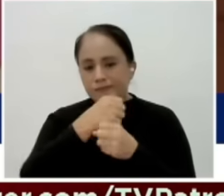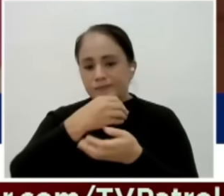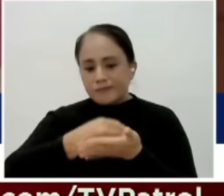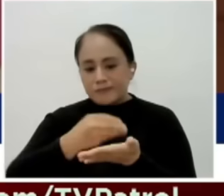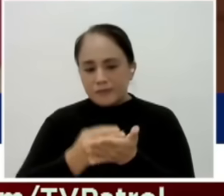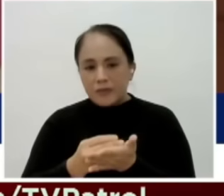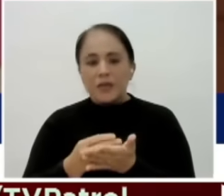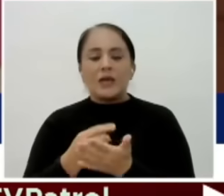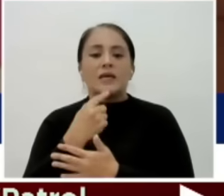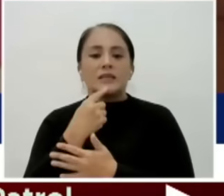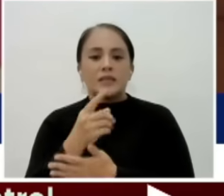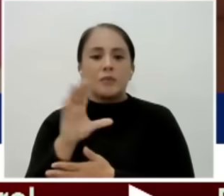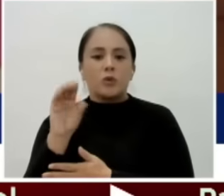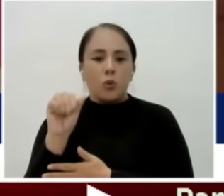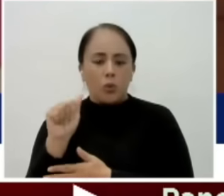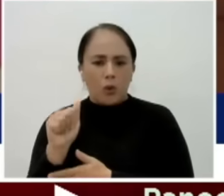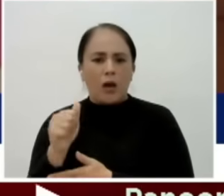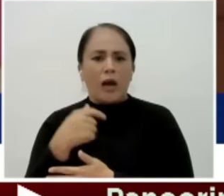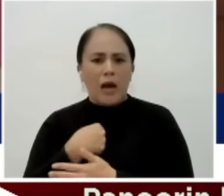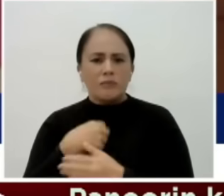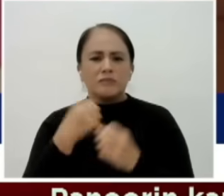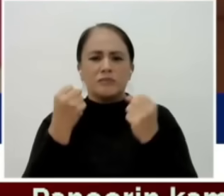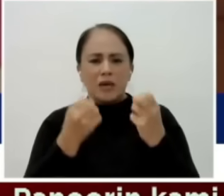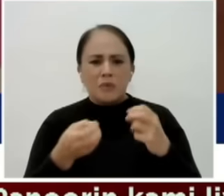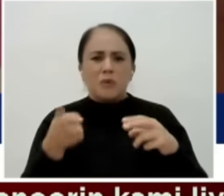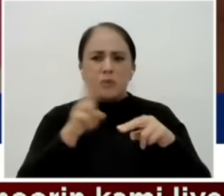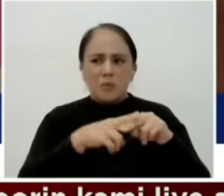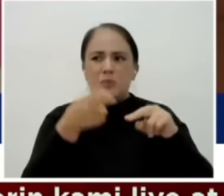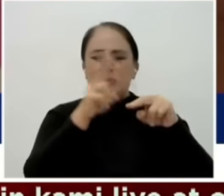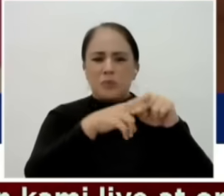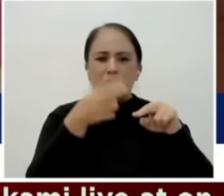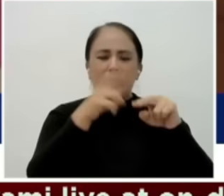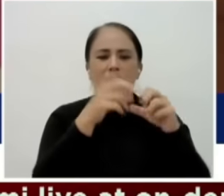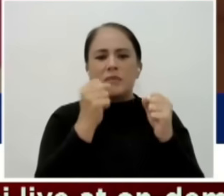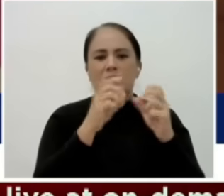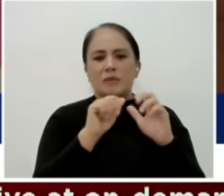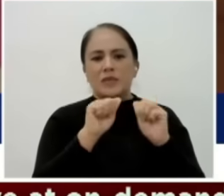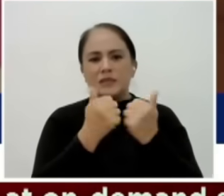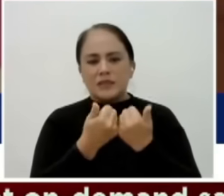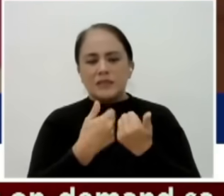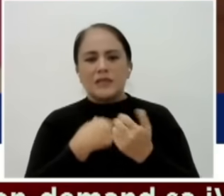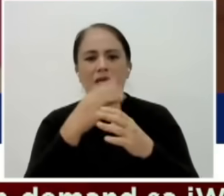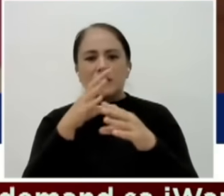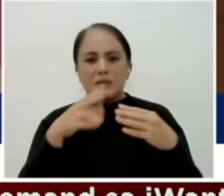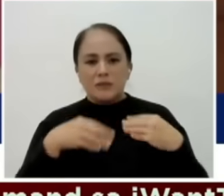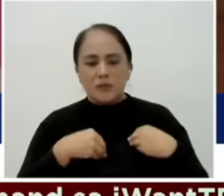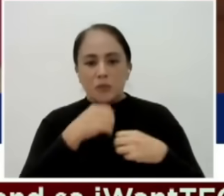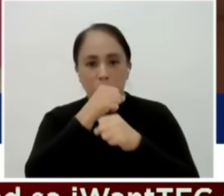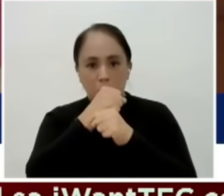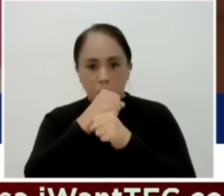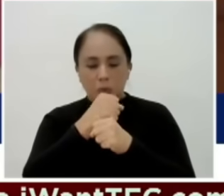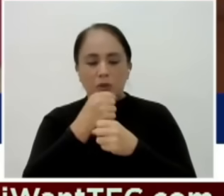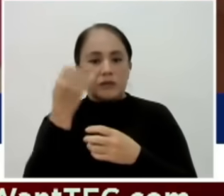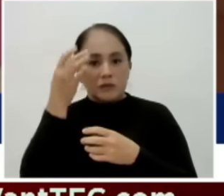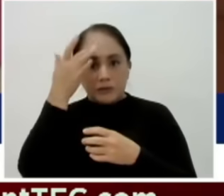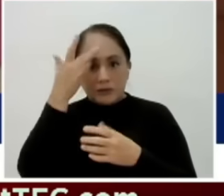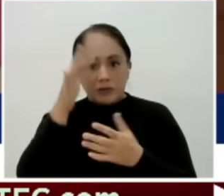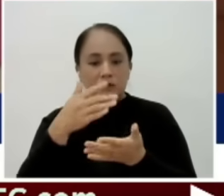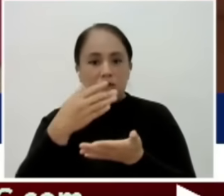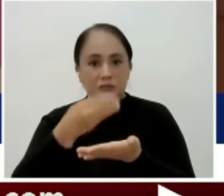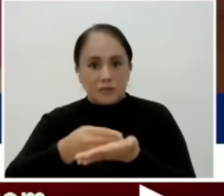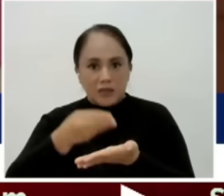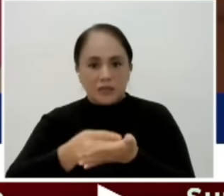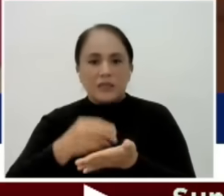naman ng COA na natatambakan na sila sa dami na mga ahensyang nakatanggap ng confidential at intelligence funds na kailangan